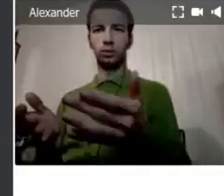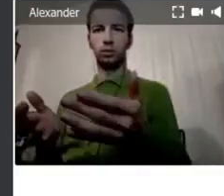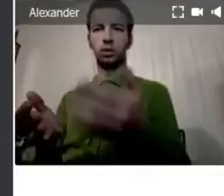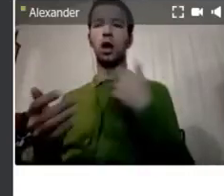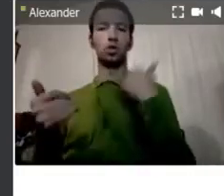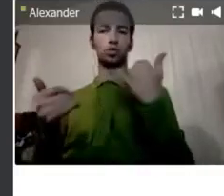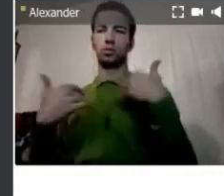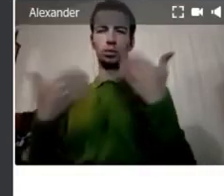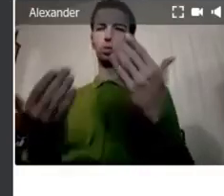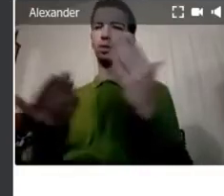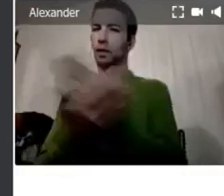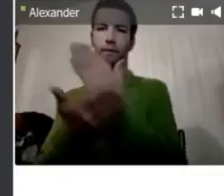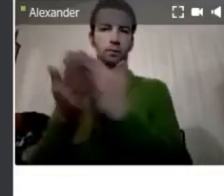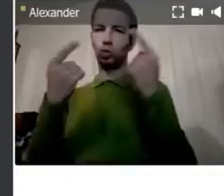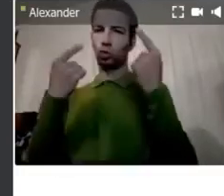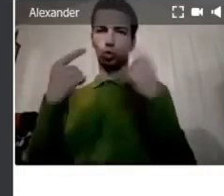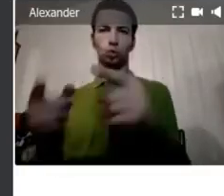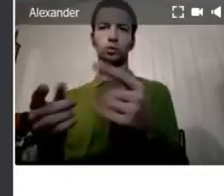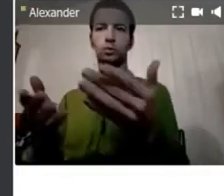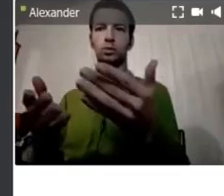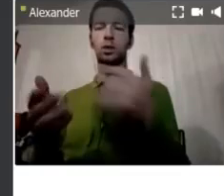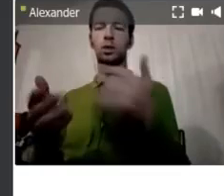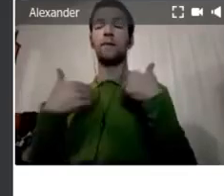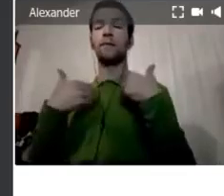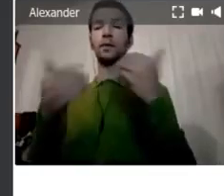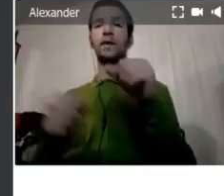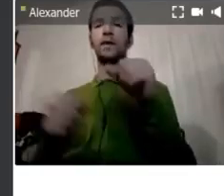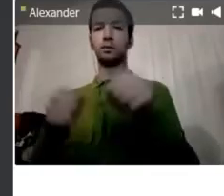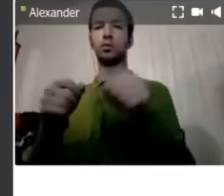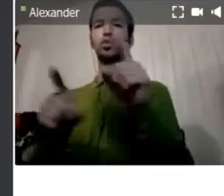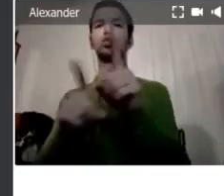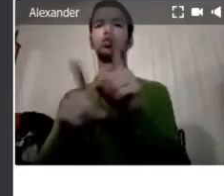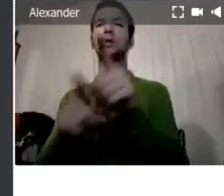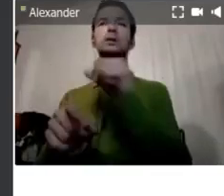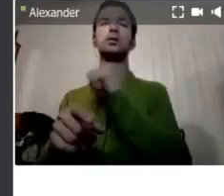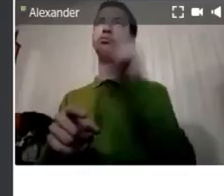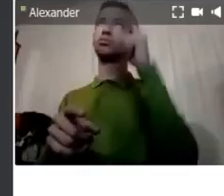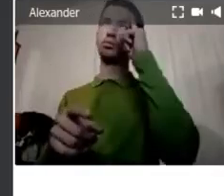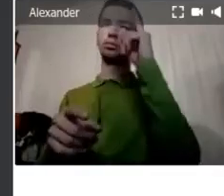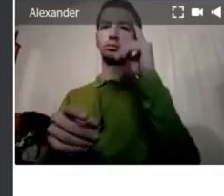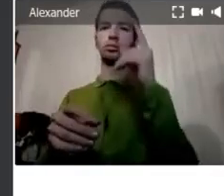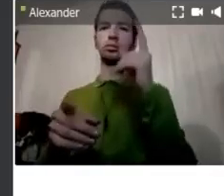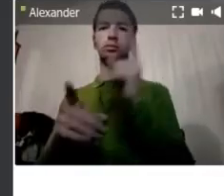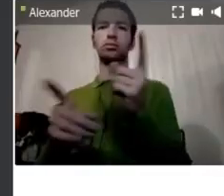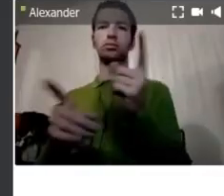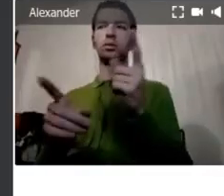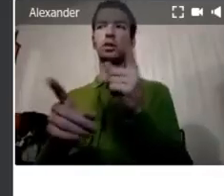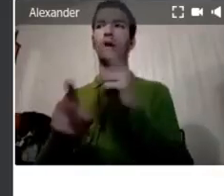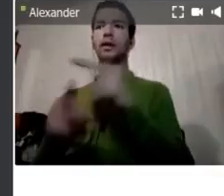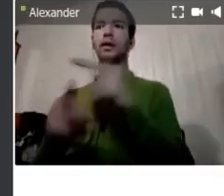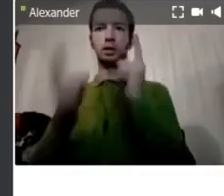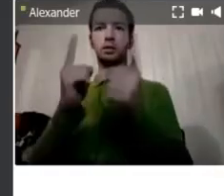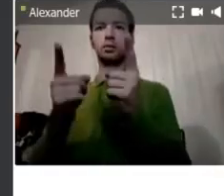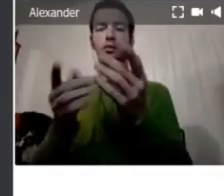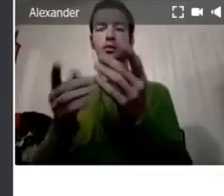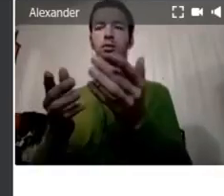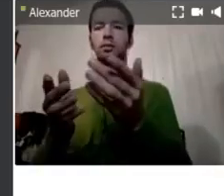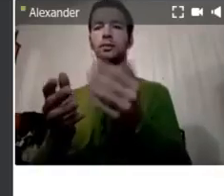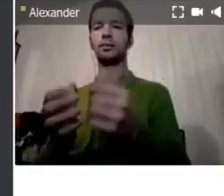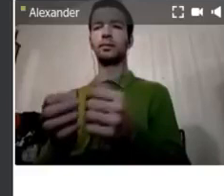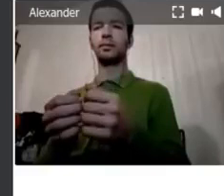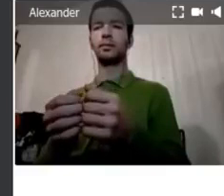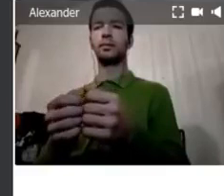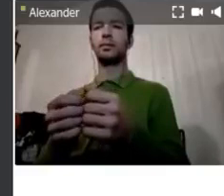Буквально вчера, да, я в чате с одним человеком переписывался,